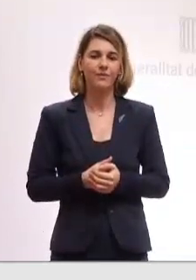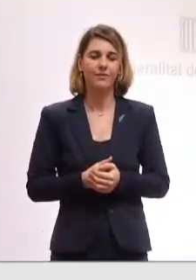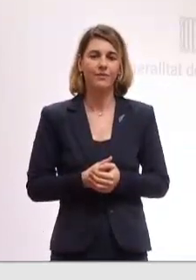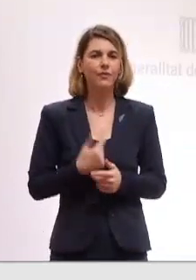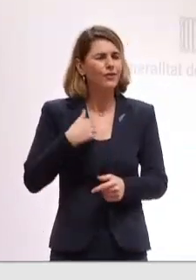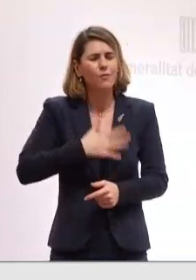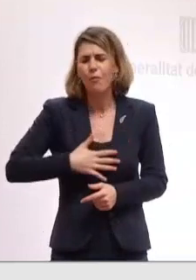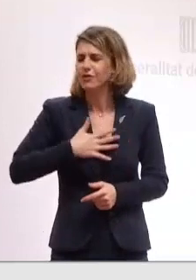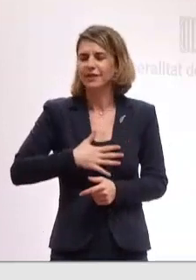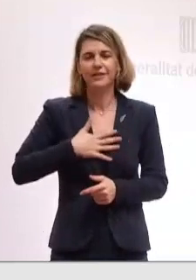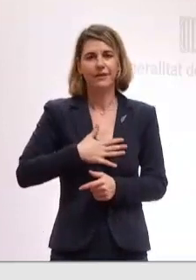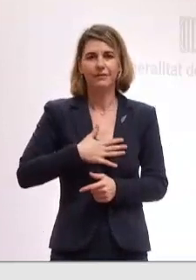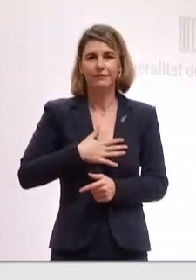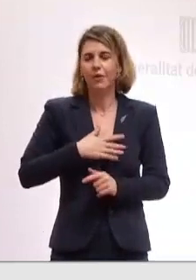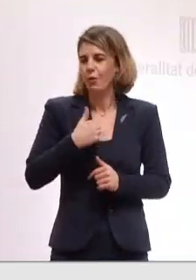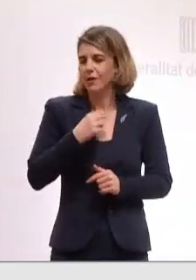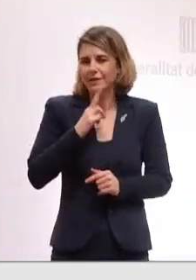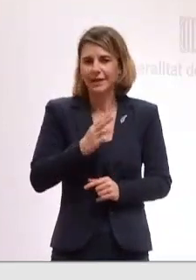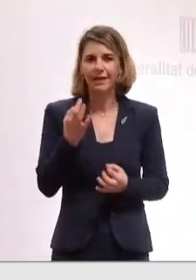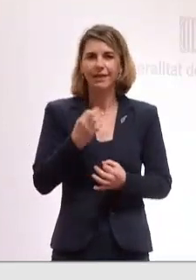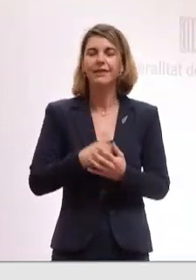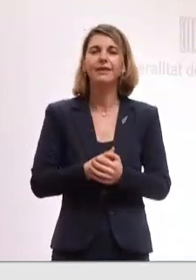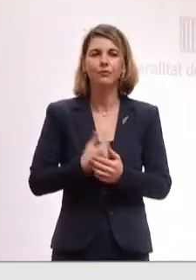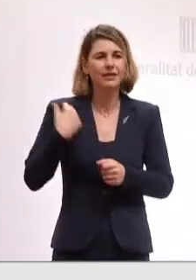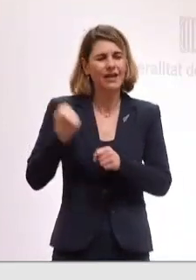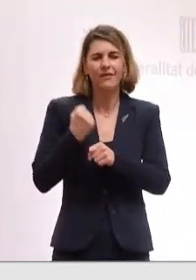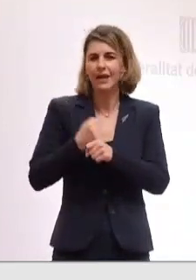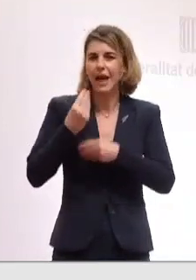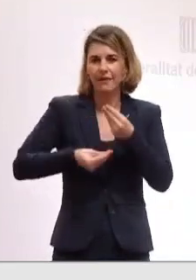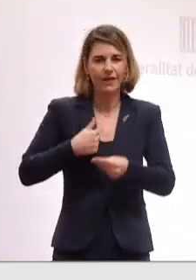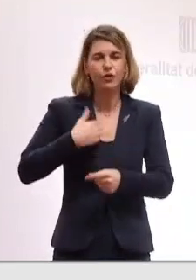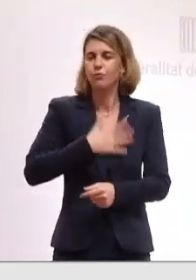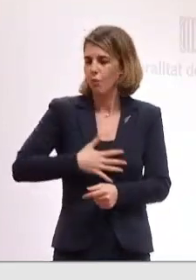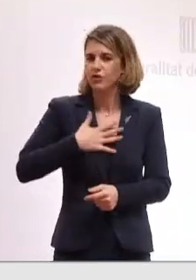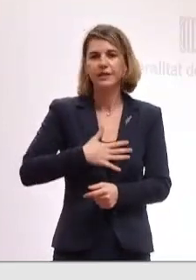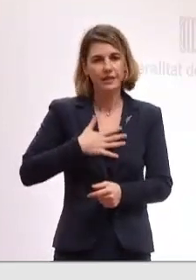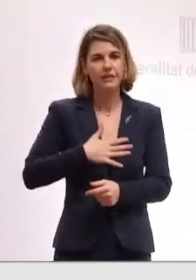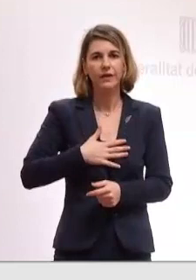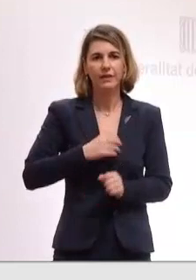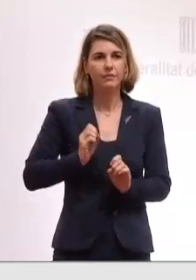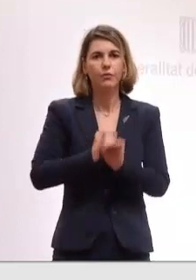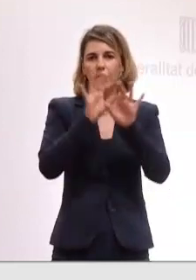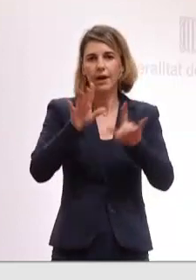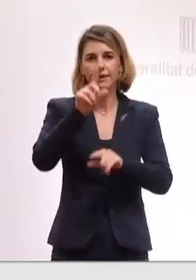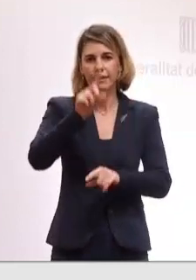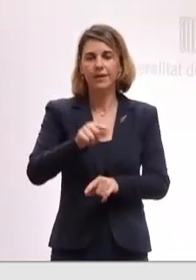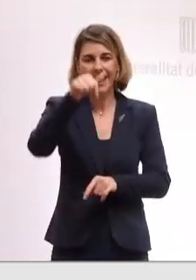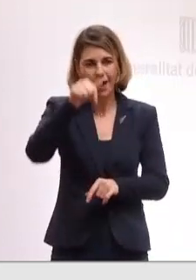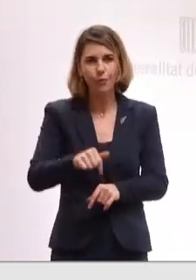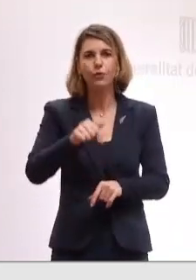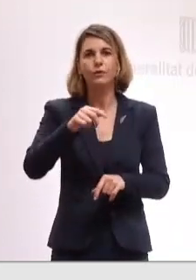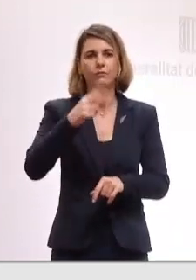Estic molt satisfet, he de confessar que estic molt satisfet de la feina que hem fet, i estic molt satisfet, òbviament, de que avui hagi